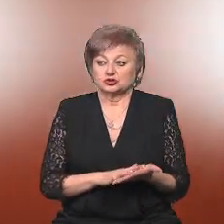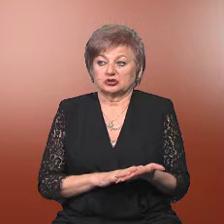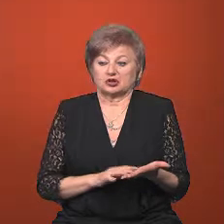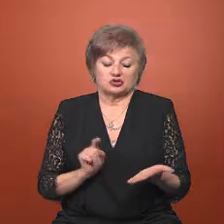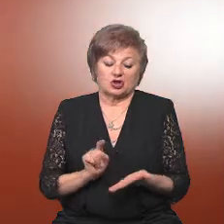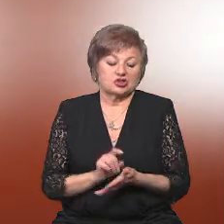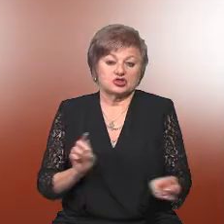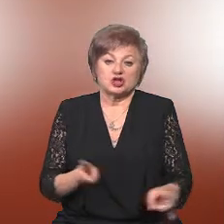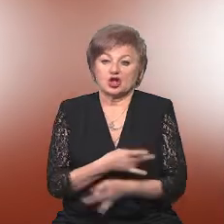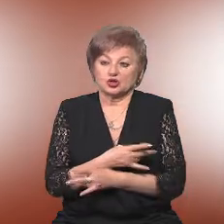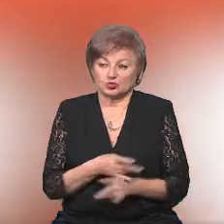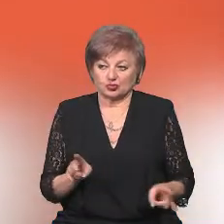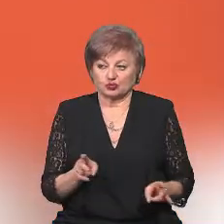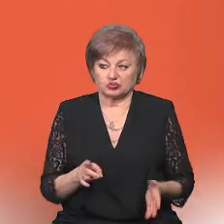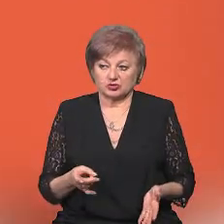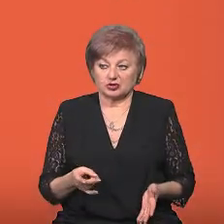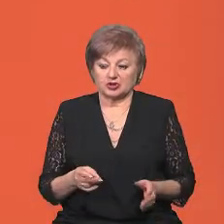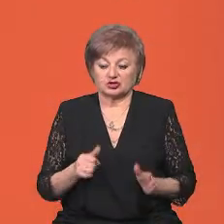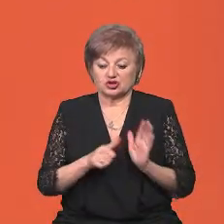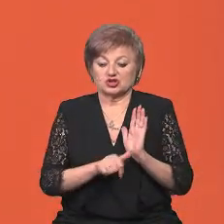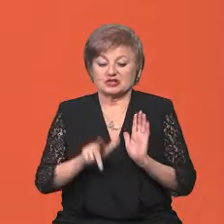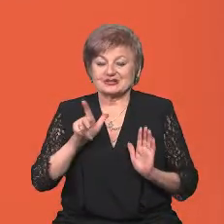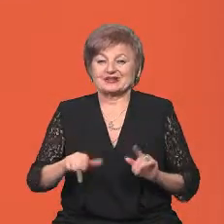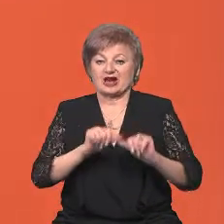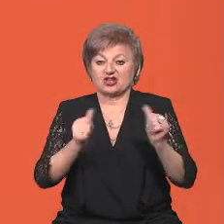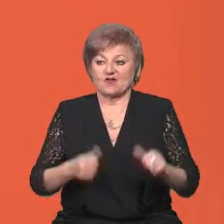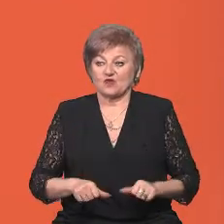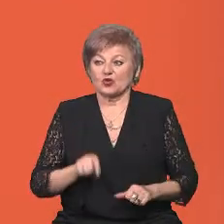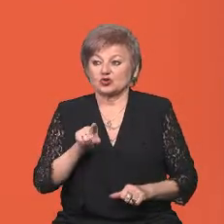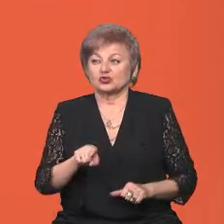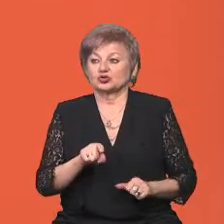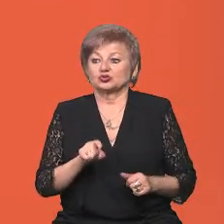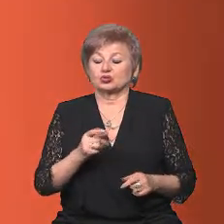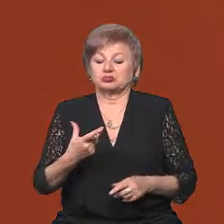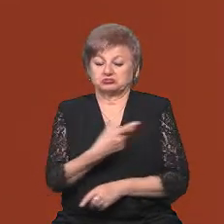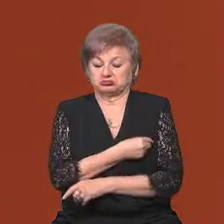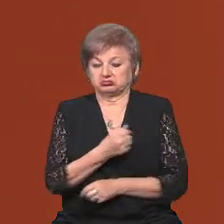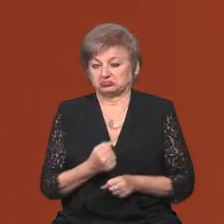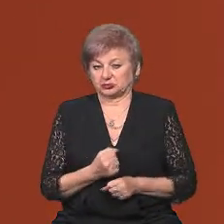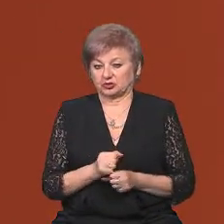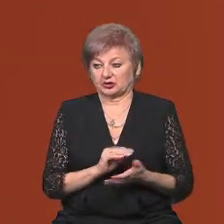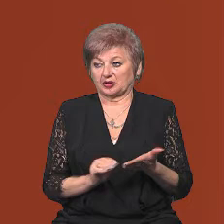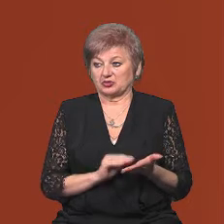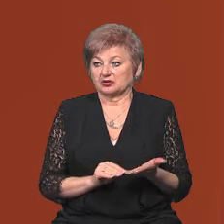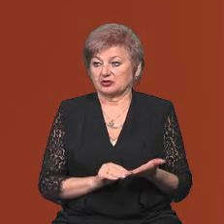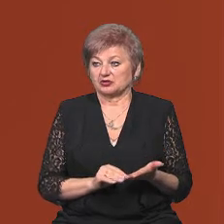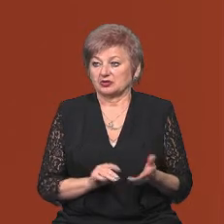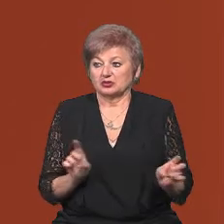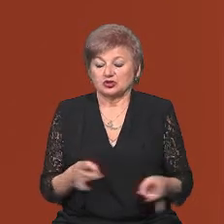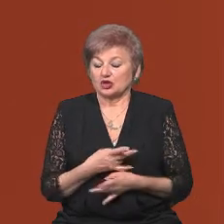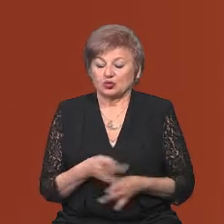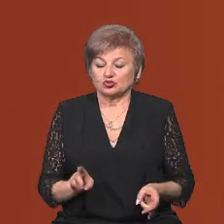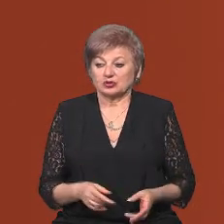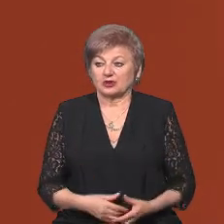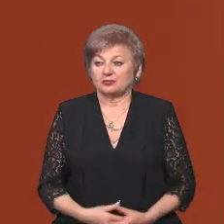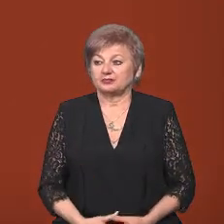не потрібна ця 63-я форма, яка має дані про щеплення, вона не